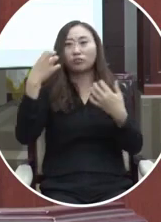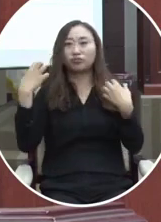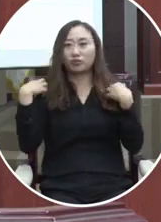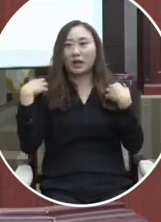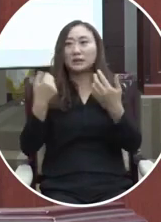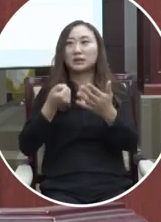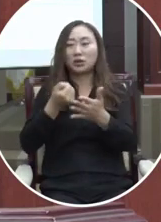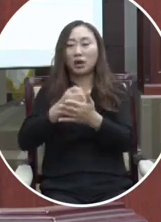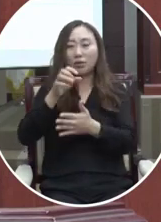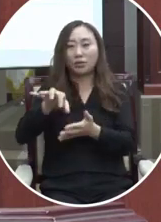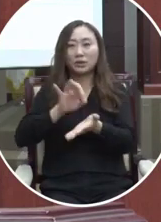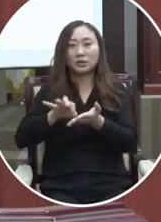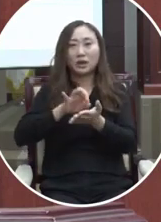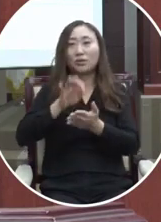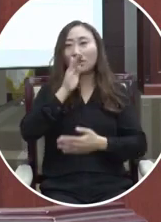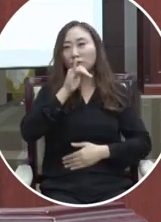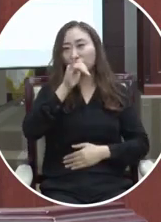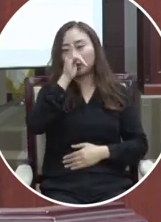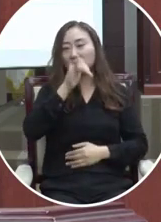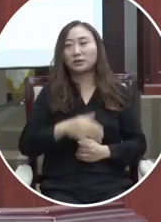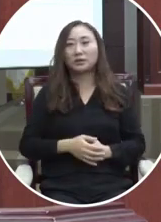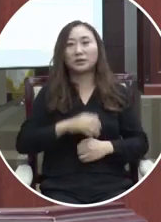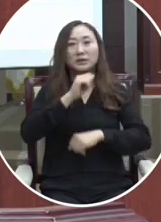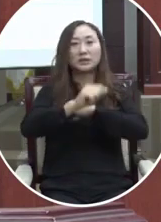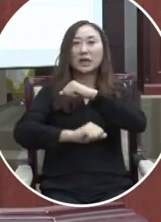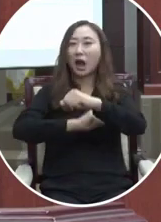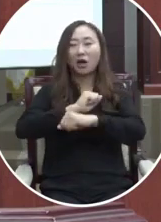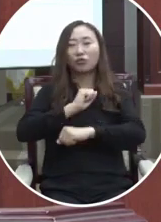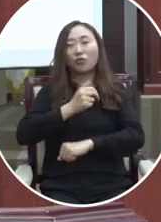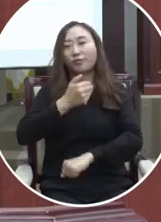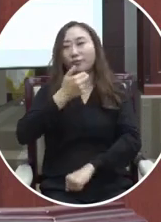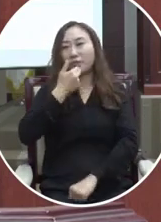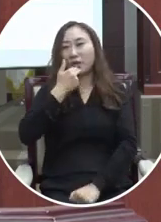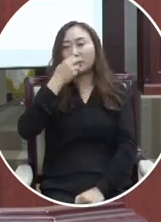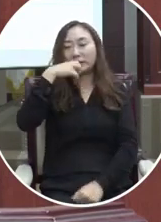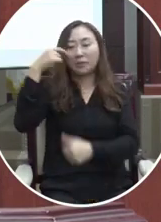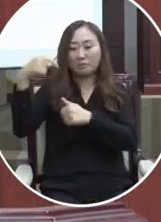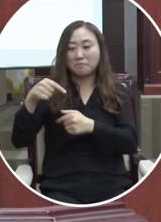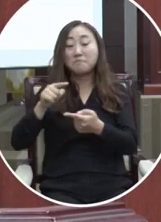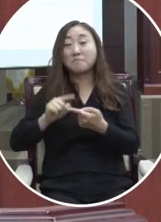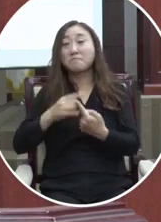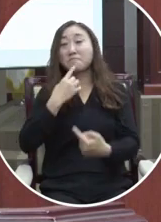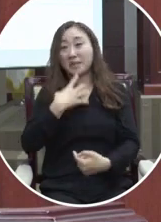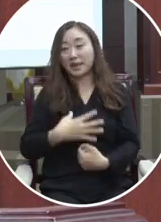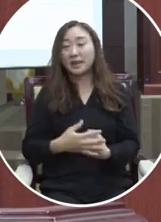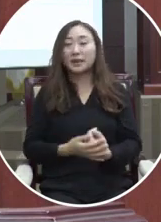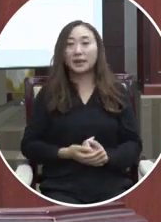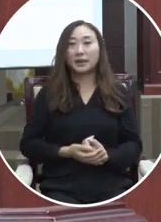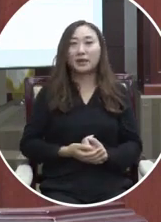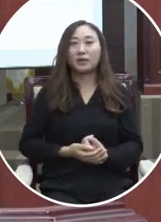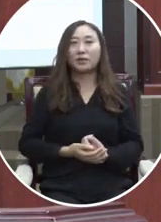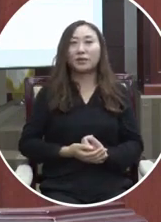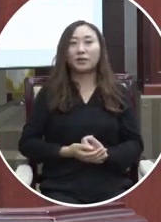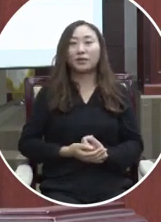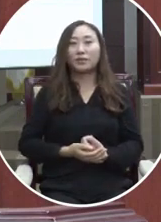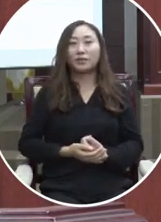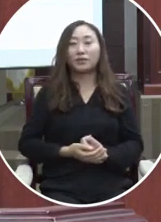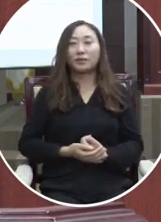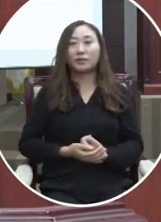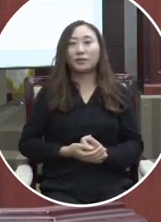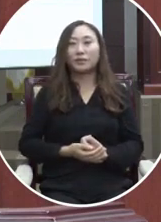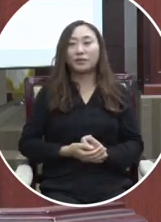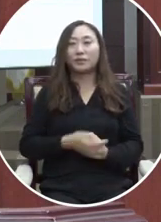중앙정부가 지정한 곳에 쓸 수 있게 되어 있습니다 자율성이 거의 없습니다 교부세 교부금은